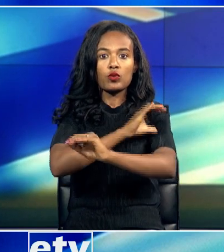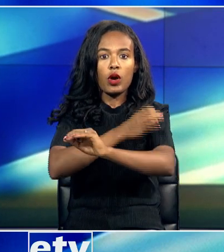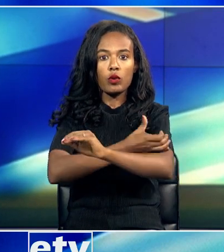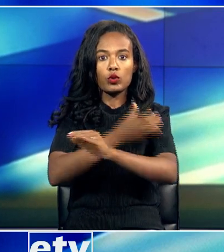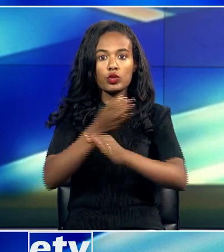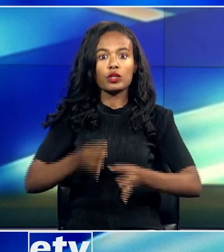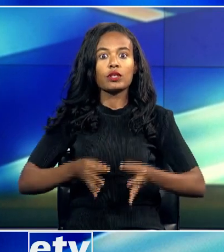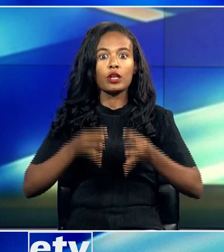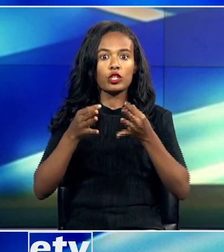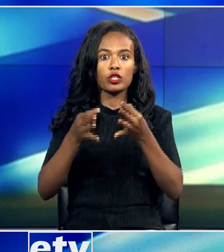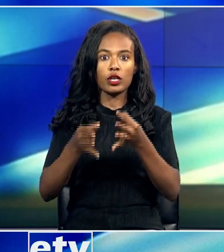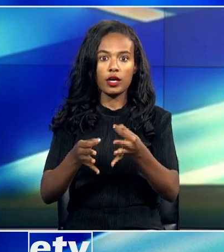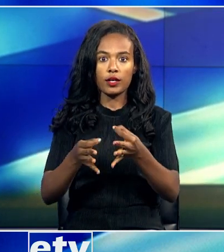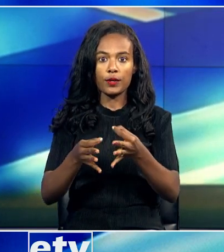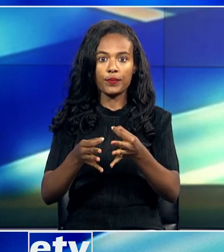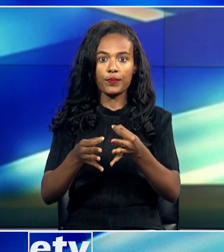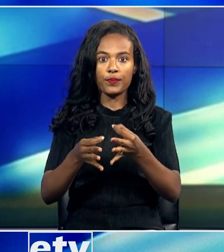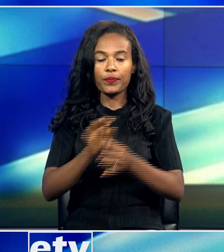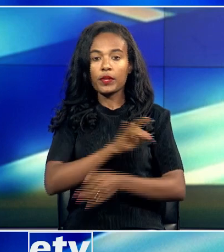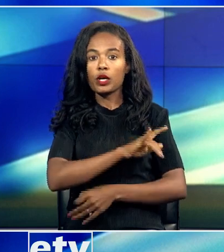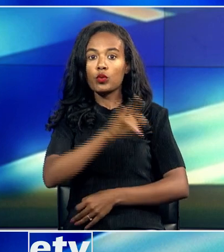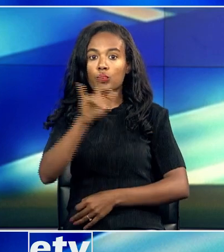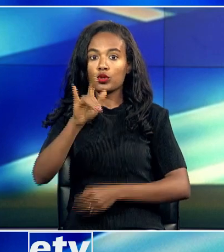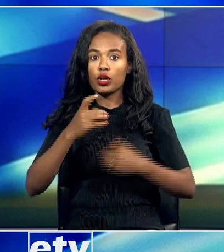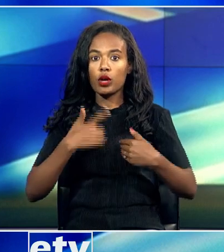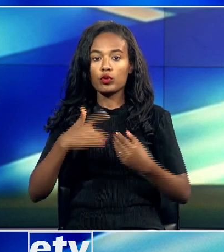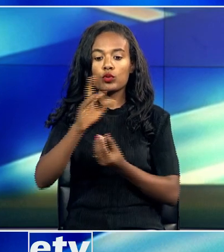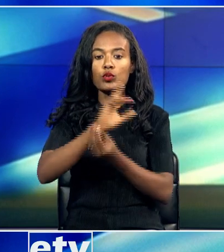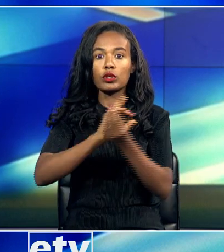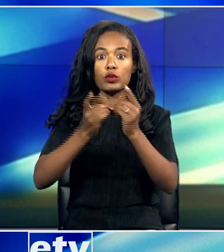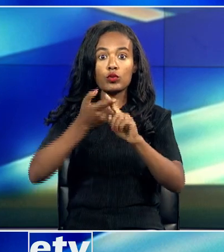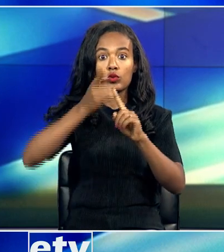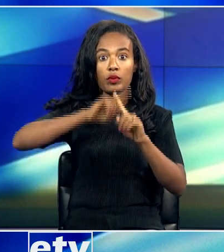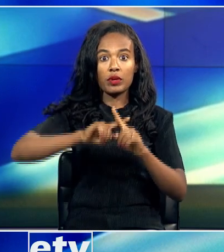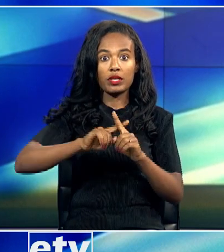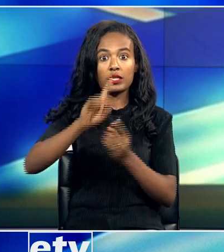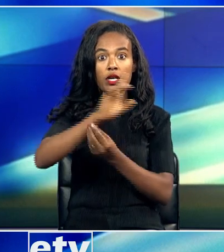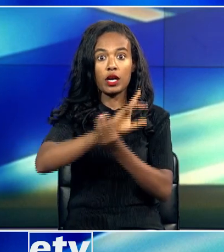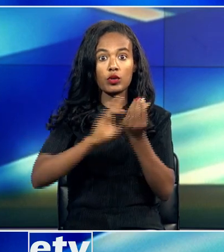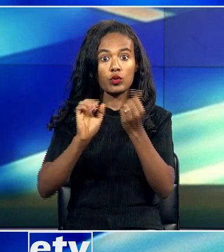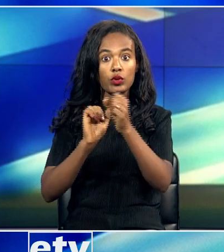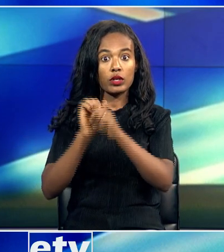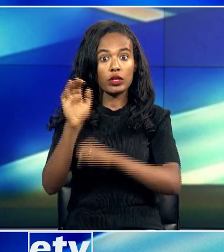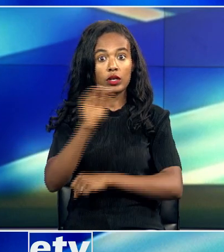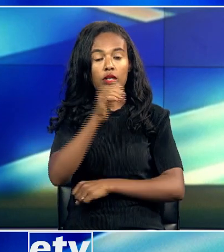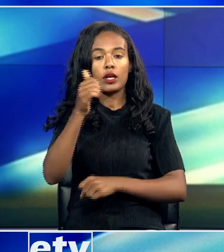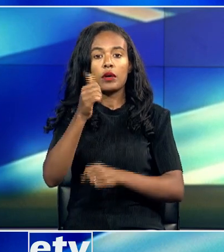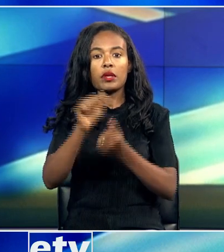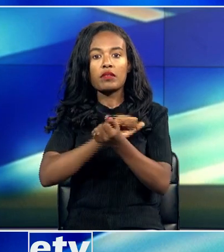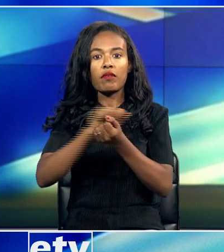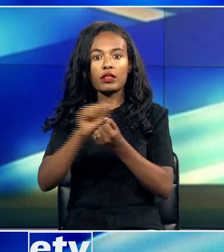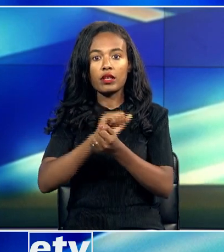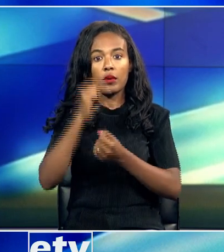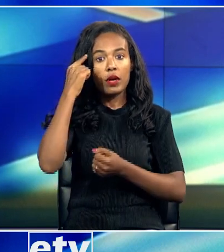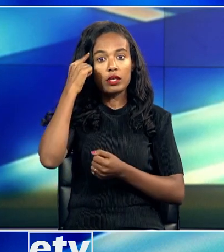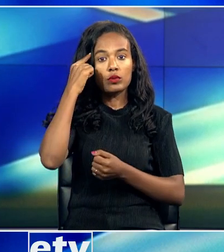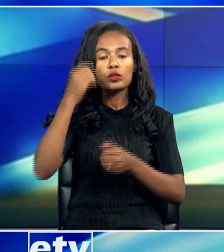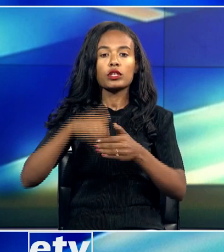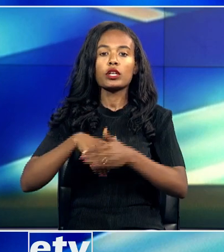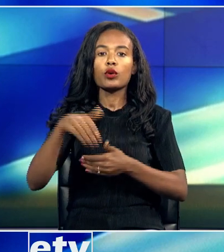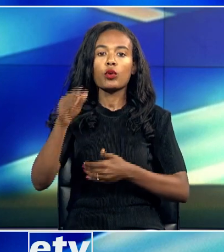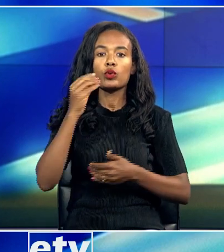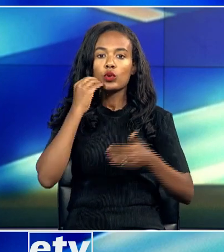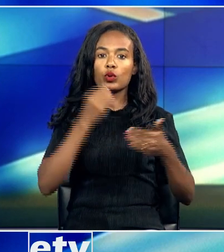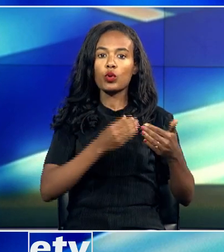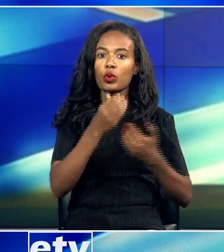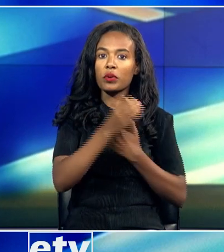እንዲያሸጋግሩ፣ ውጭ ያሉትን ወደ ክልሉ እንዲያመጡ፣ ከክልሉ ደግሞ ለሌላ ተልእኮ ይሁን ለመጥፋት የሚያስቡትን እንዲያወጡ ወደ ጎረቤት